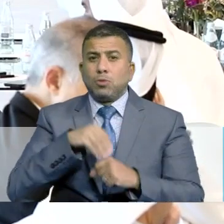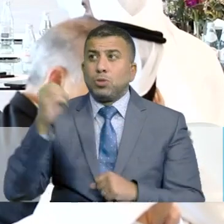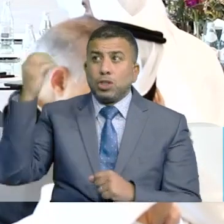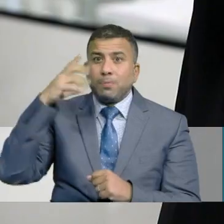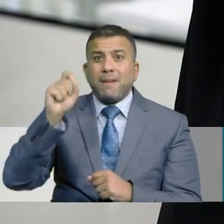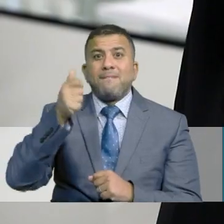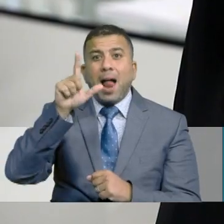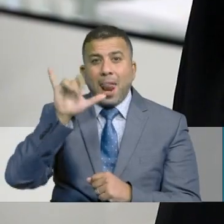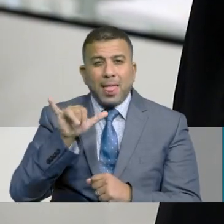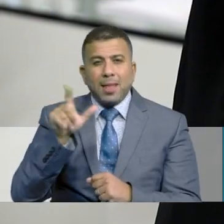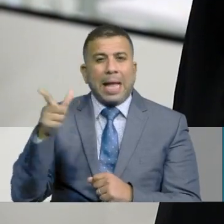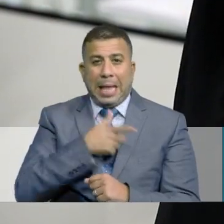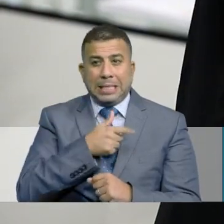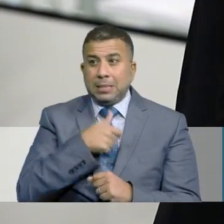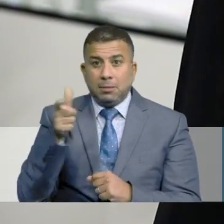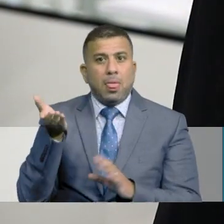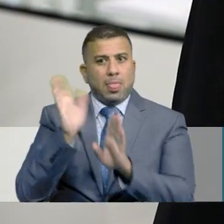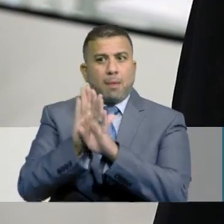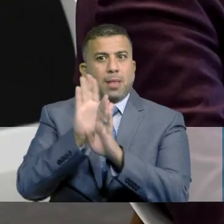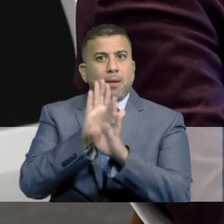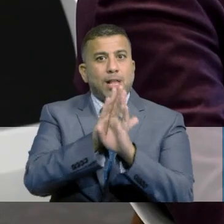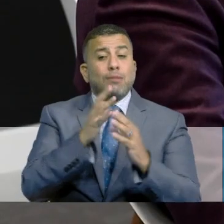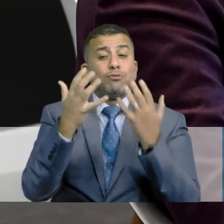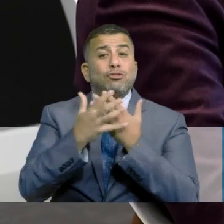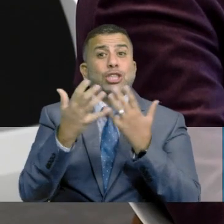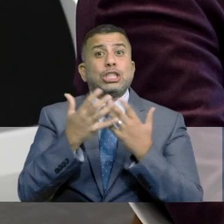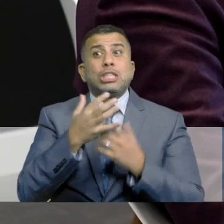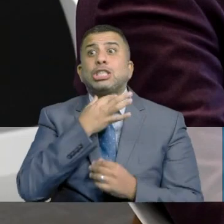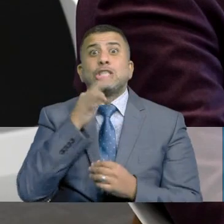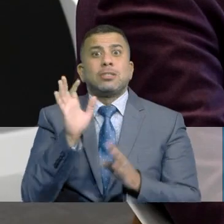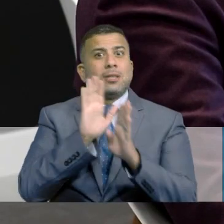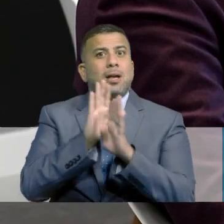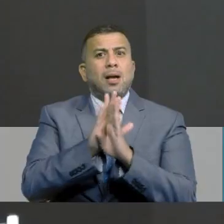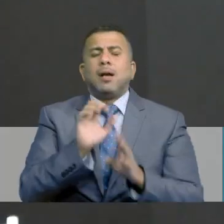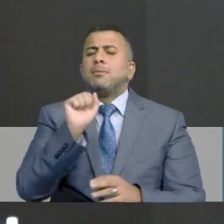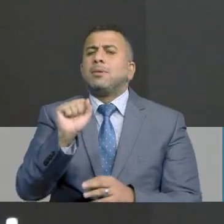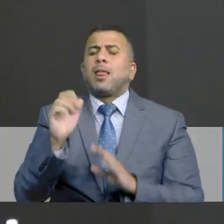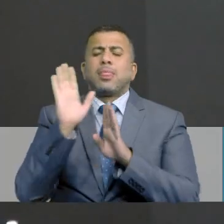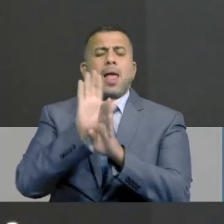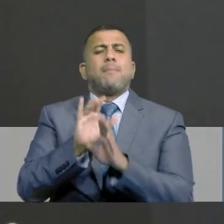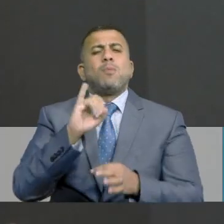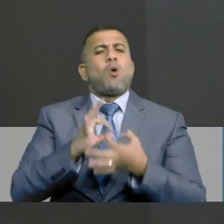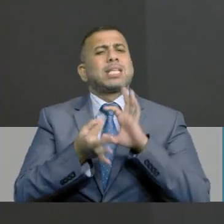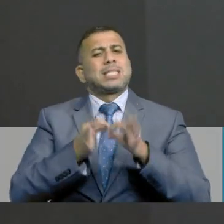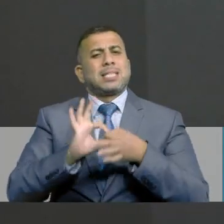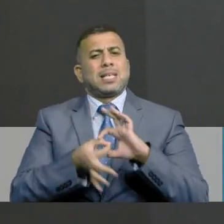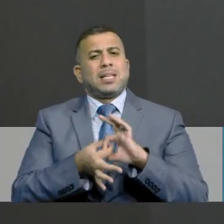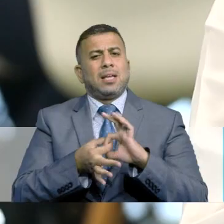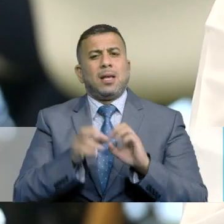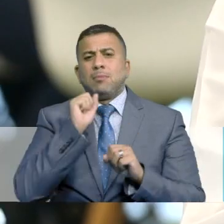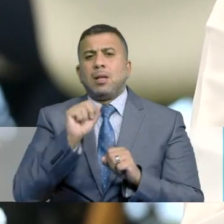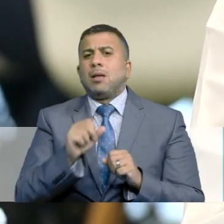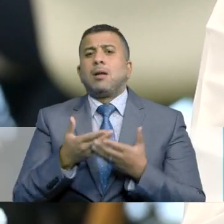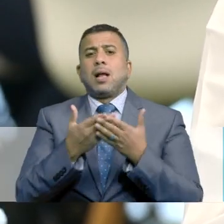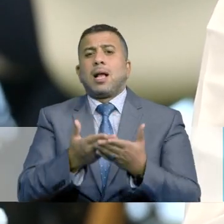شمس بالي داعم جديد لسلسلة الإنجازات التي قدمتها المدينة في دعم المؤسسات بغية